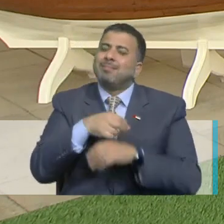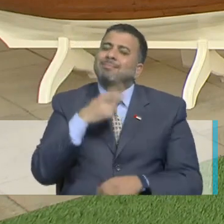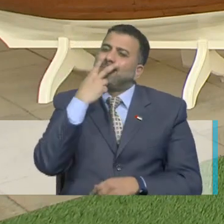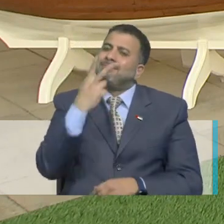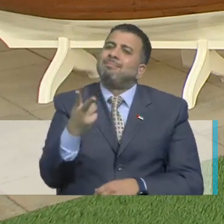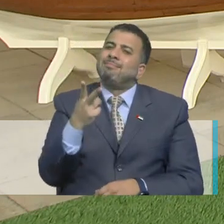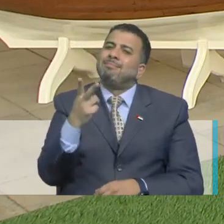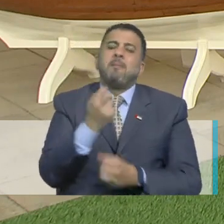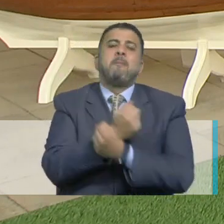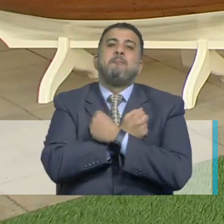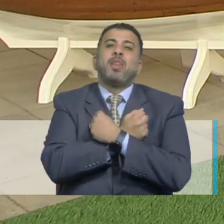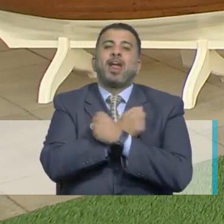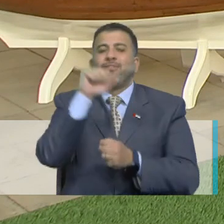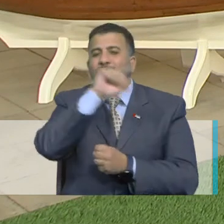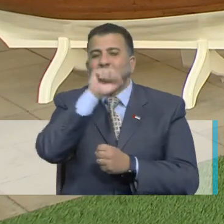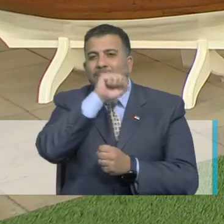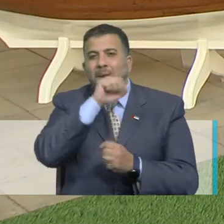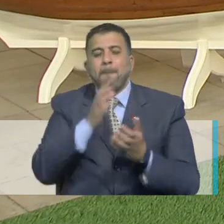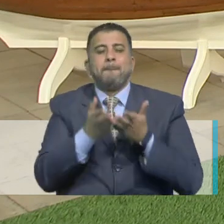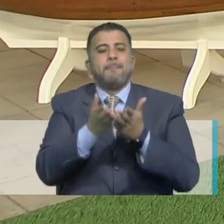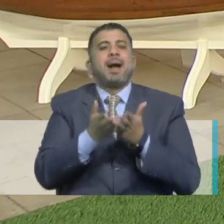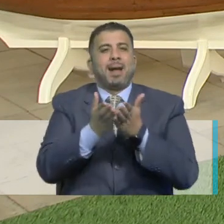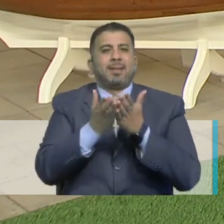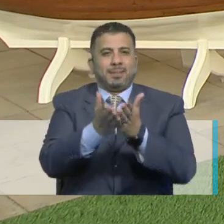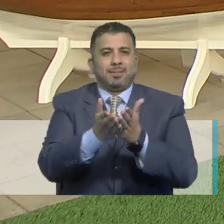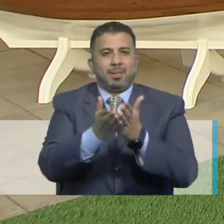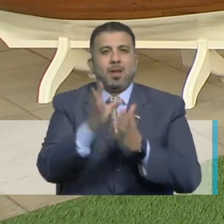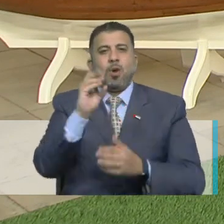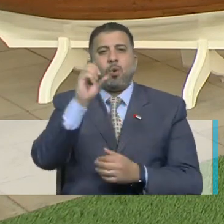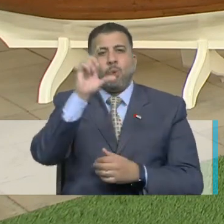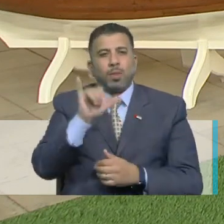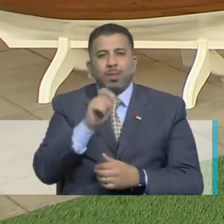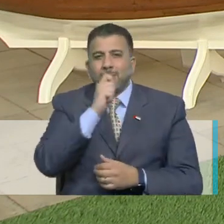لمتحف الشارقة البحري. لأخبار الدار هدى سالم، الشارقة.